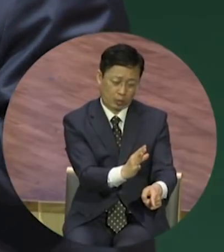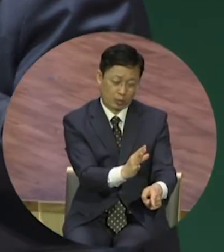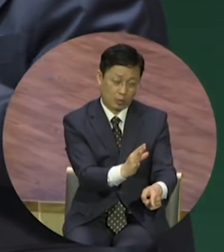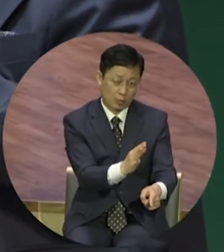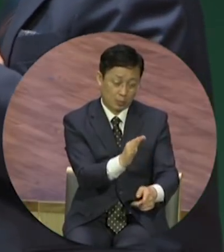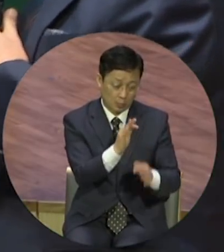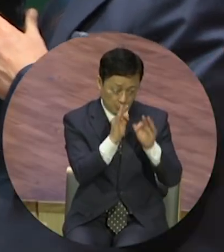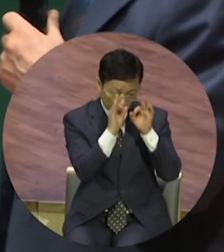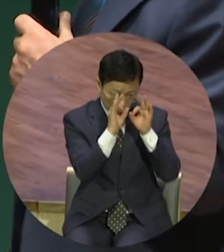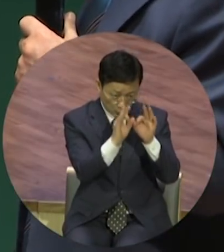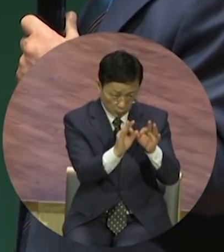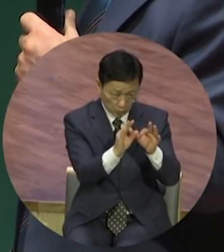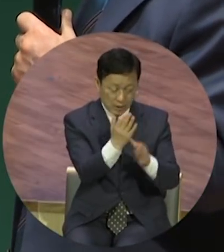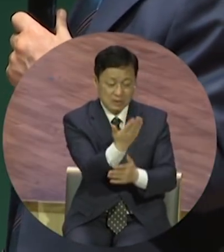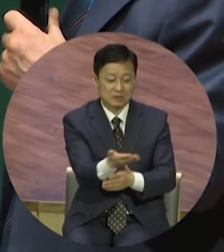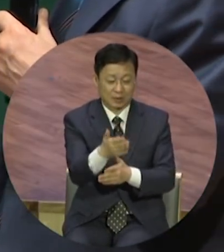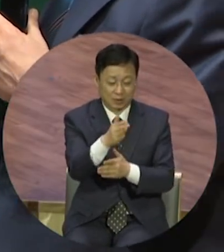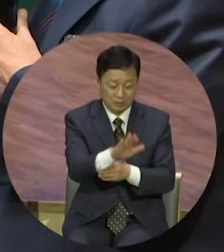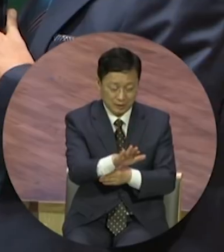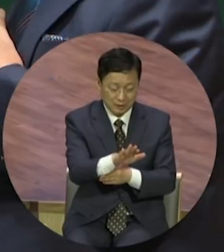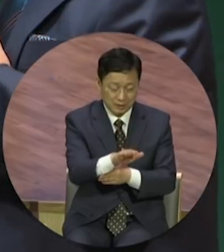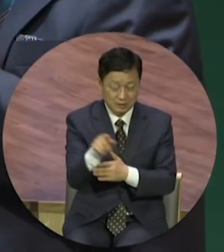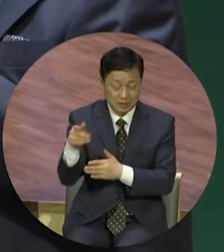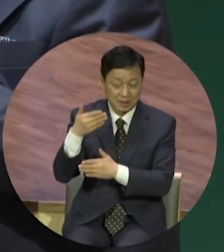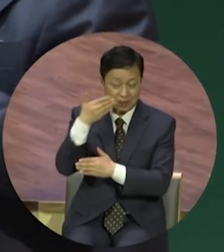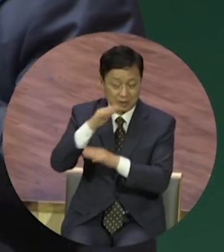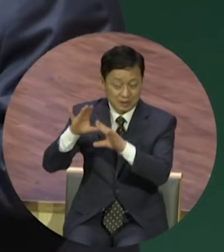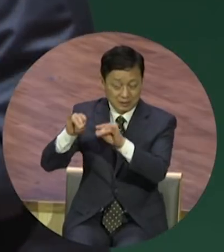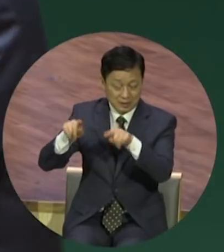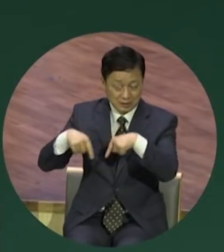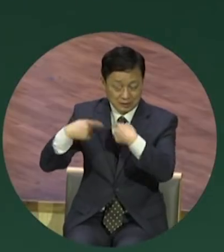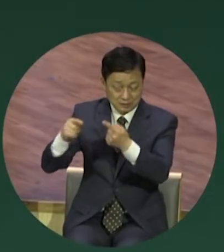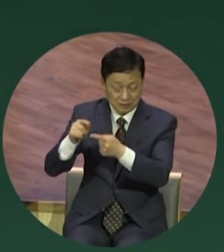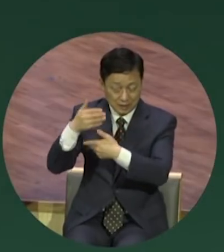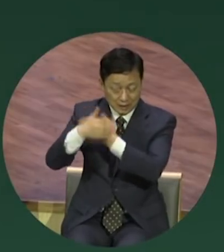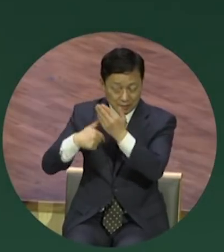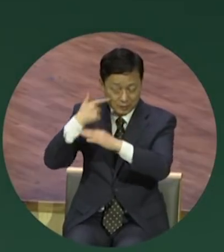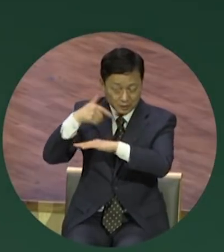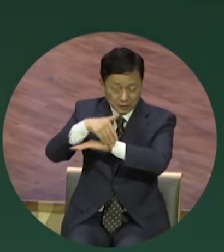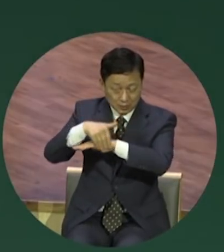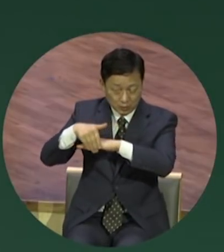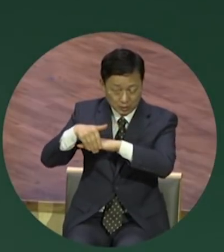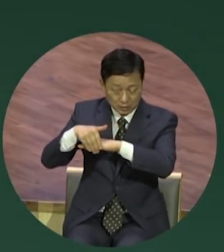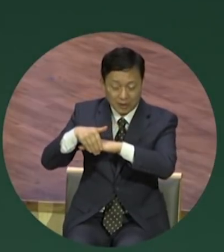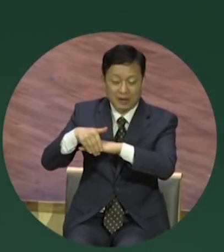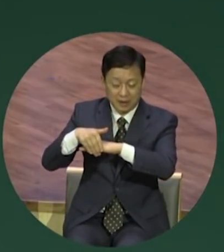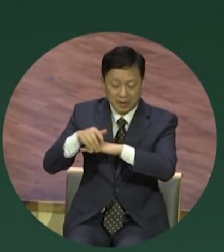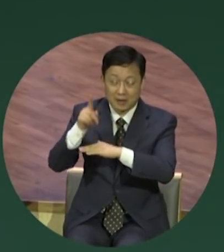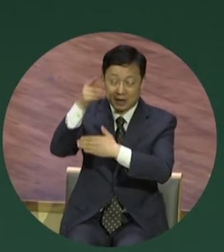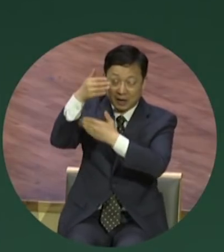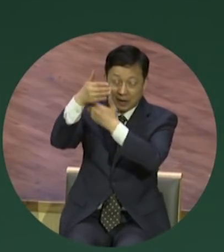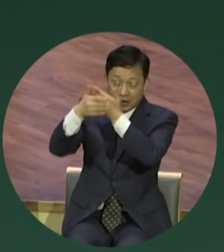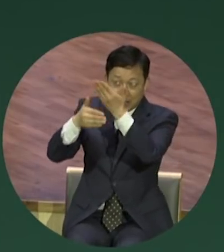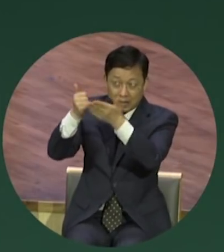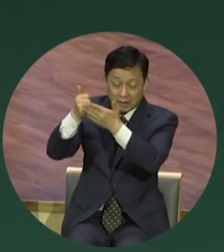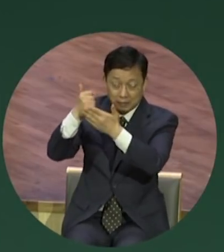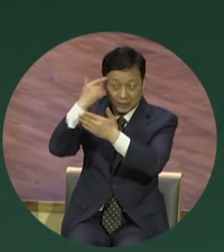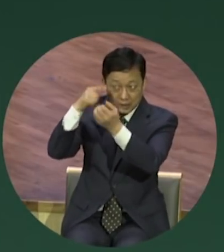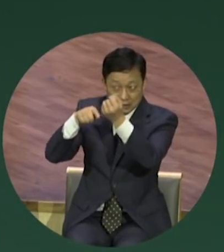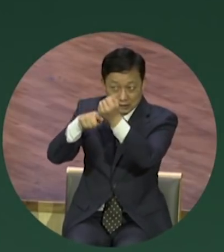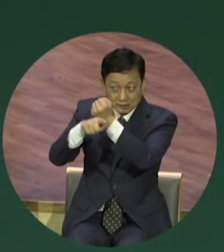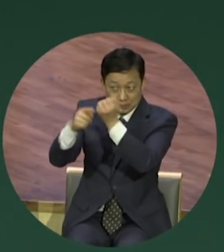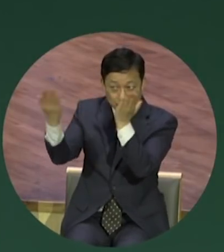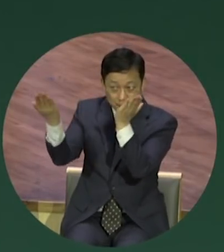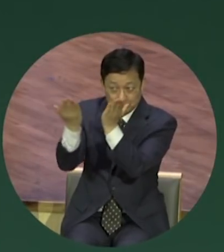we have nothing. 그러나 가나안 땅 가야 됩니다. But we must enter into Canaan. 하나님 뜻입니다. It is God's